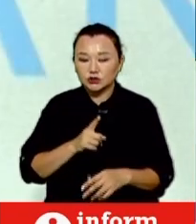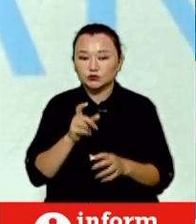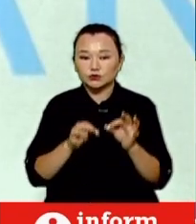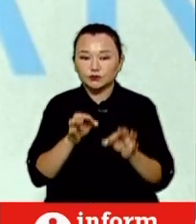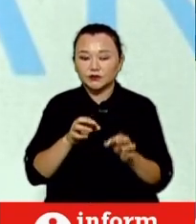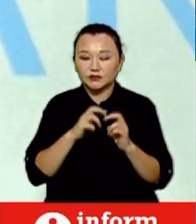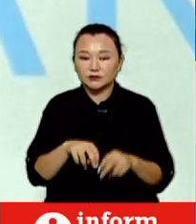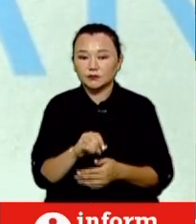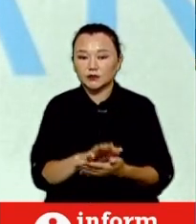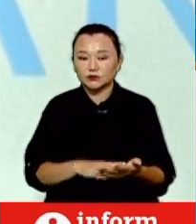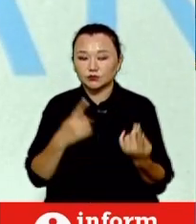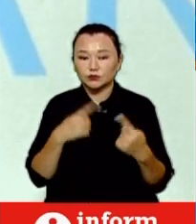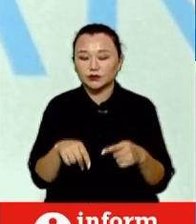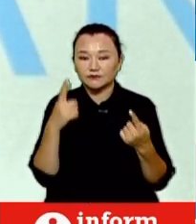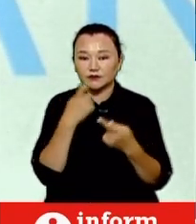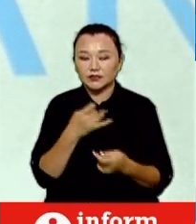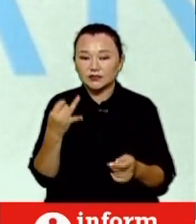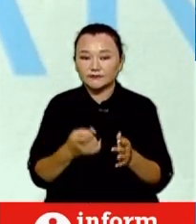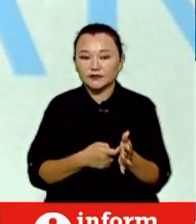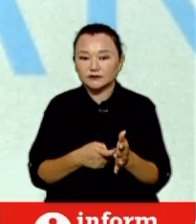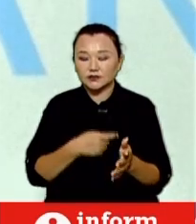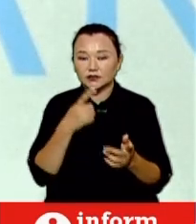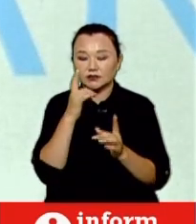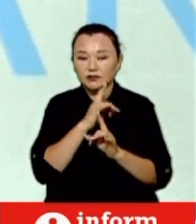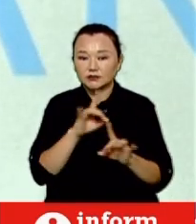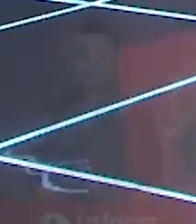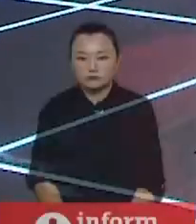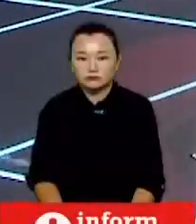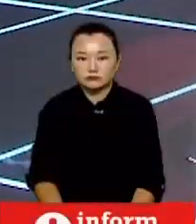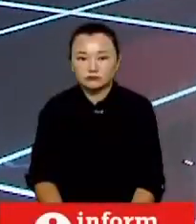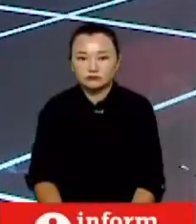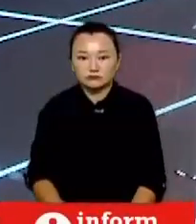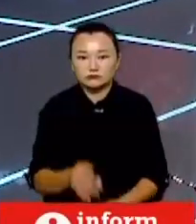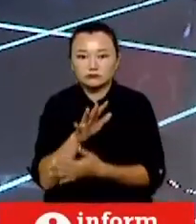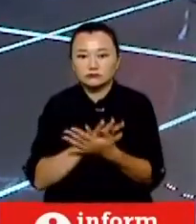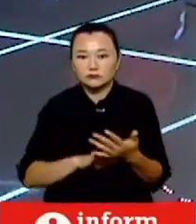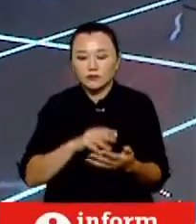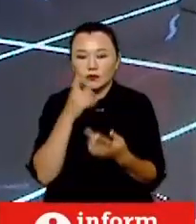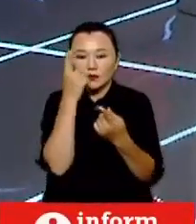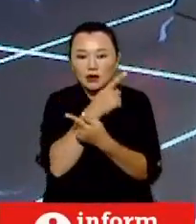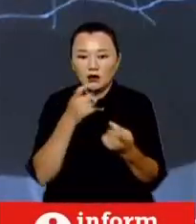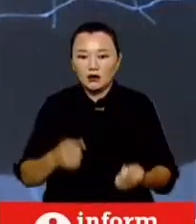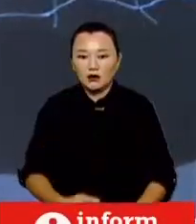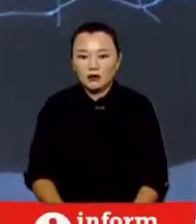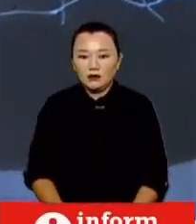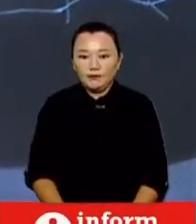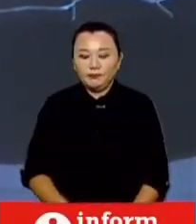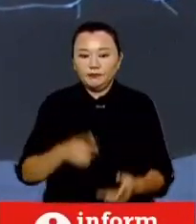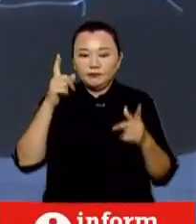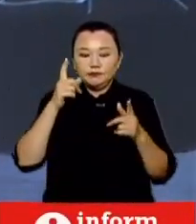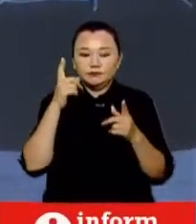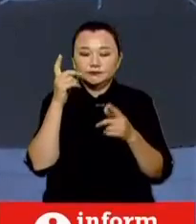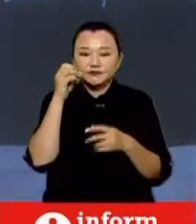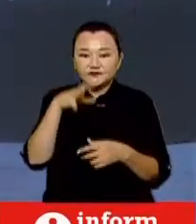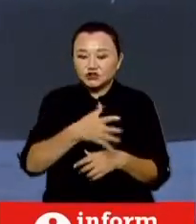продолжается. Иная информация в интересах следствия распространению не подлежит. Продолжаем информбюро. Ни света,